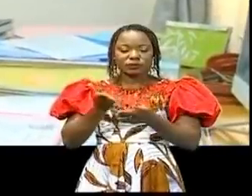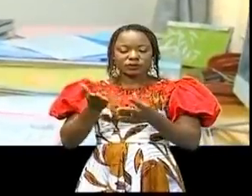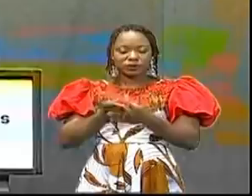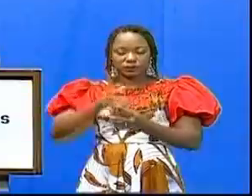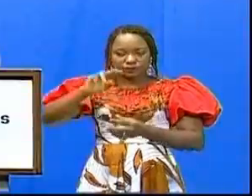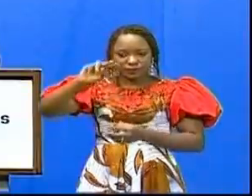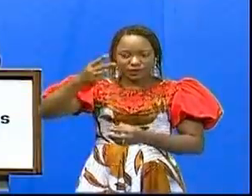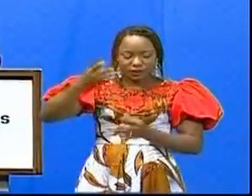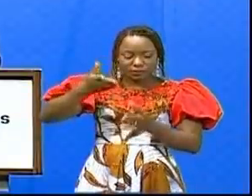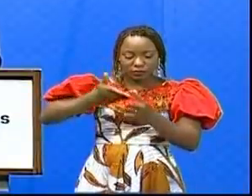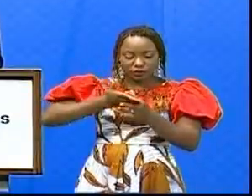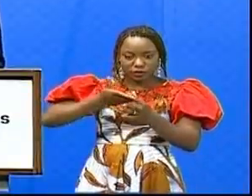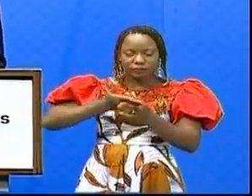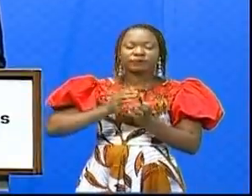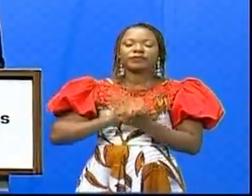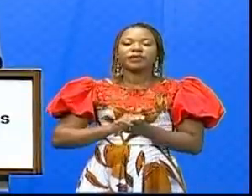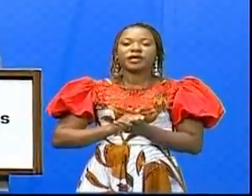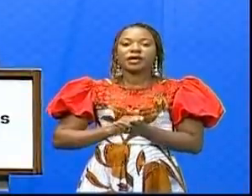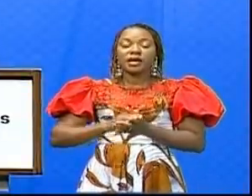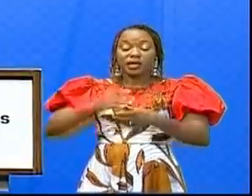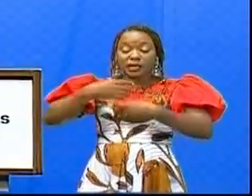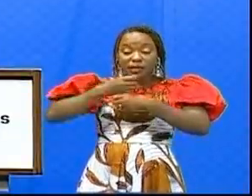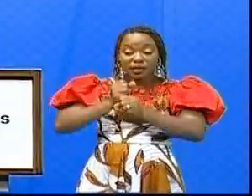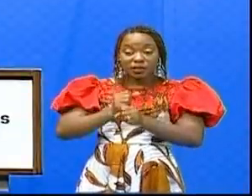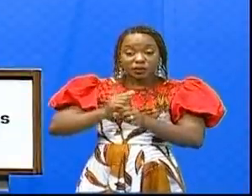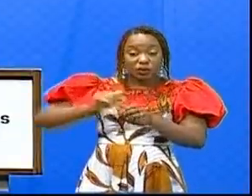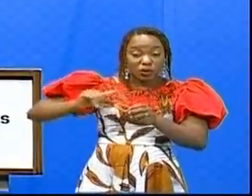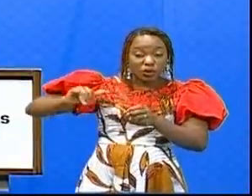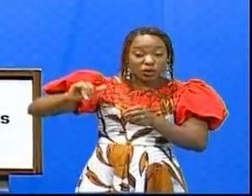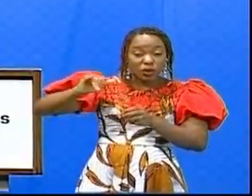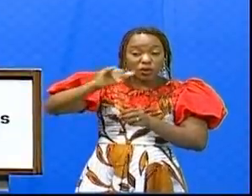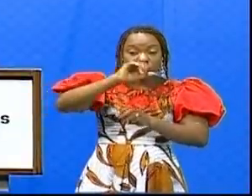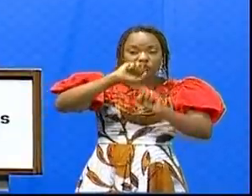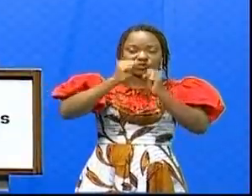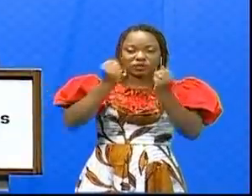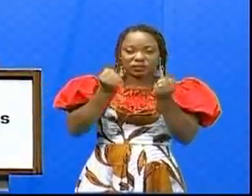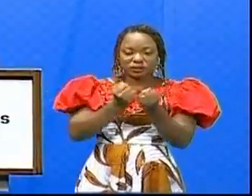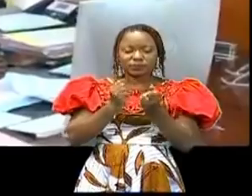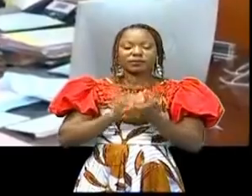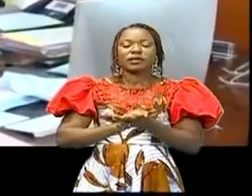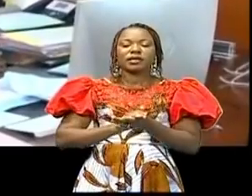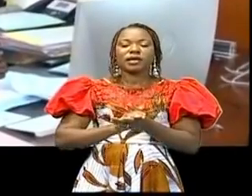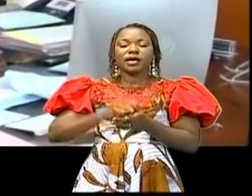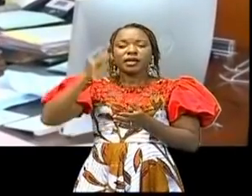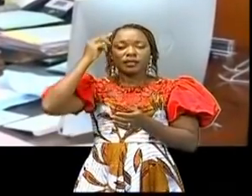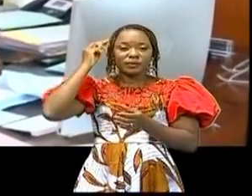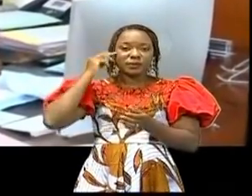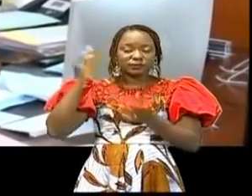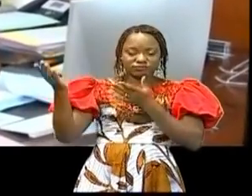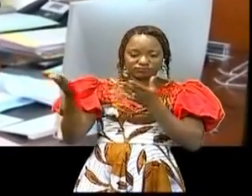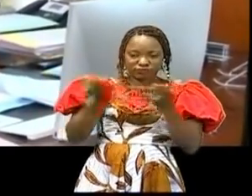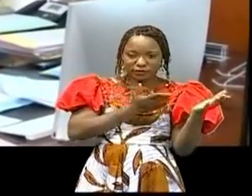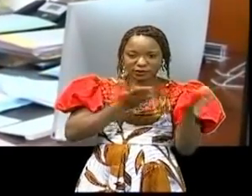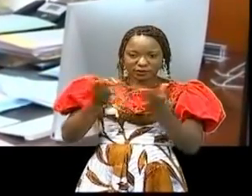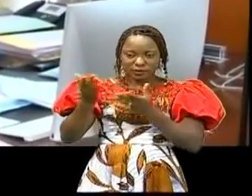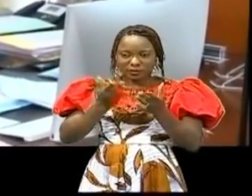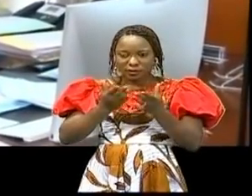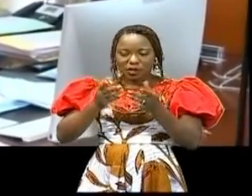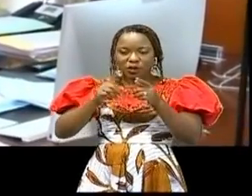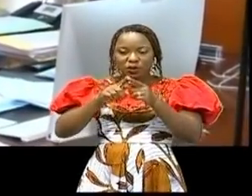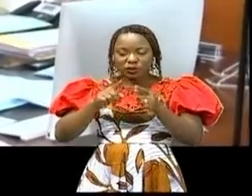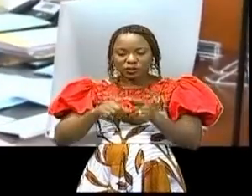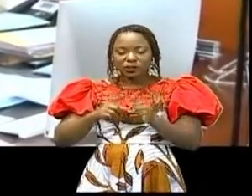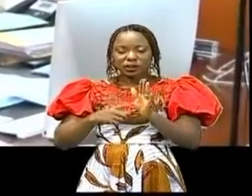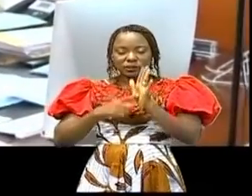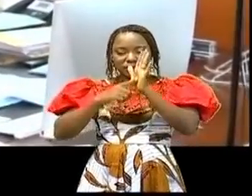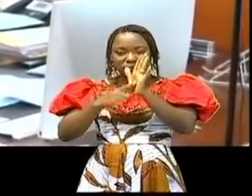dossier, création de la compagnie aérienne nationale Air Congo. Le ministre des Transports, voie de communication des désenclavements, a